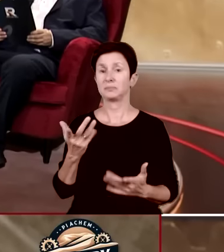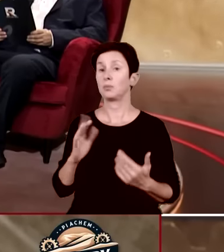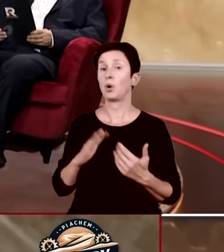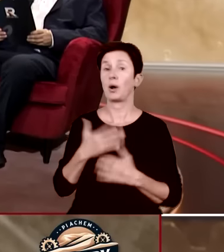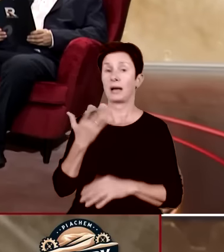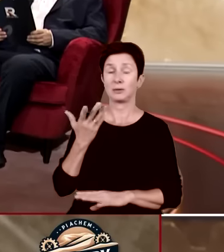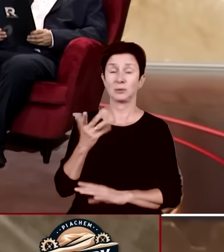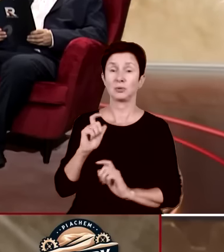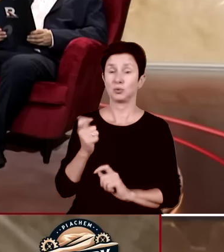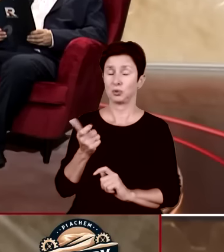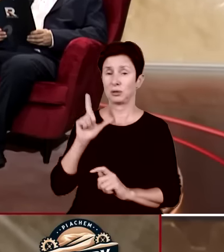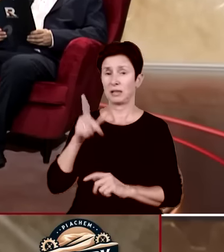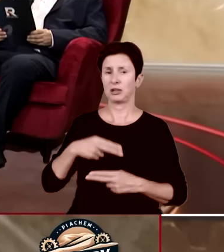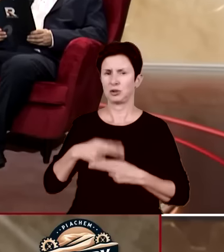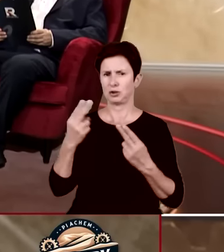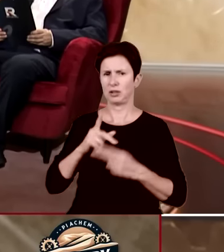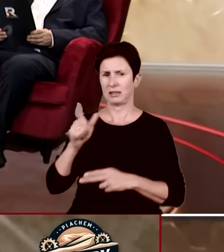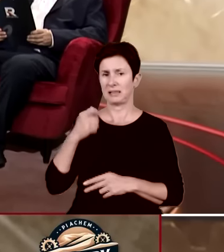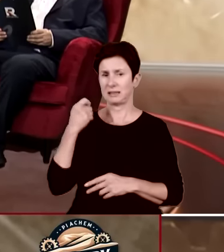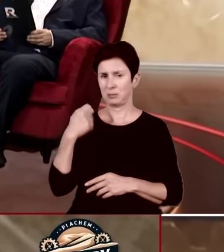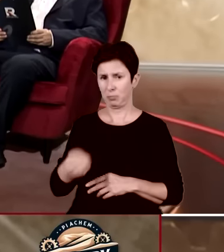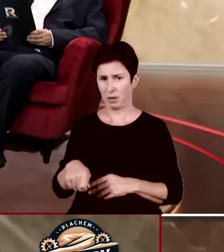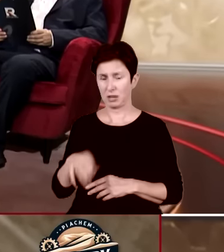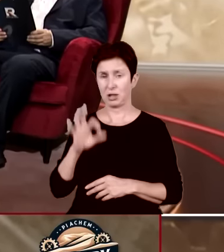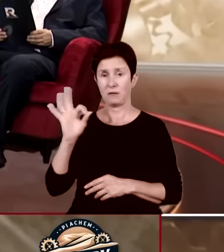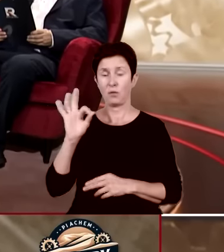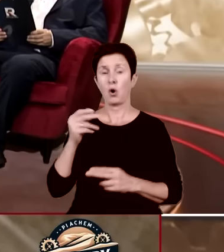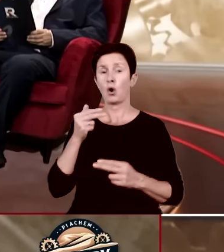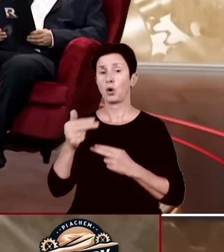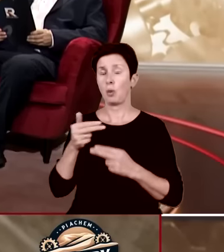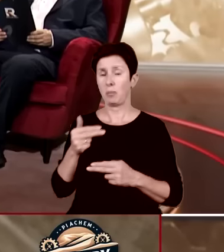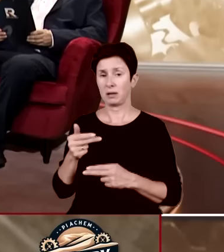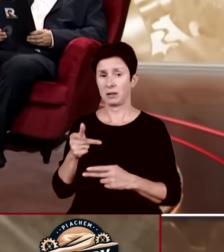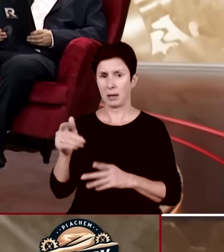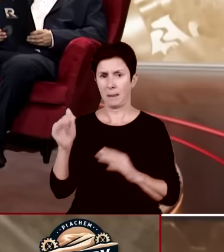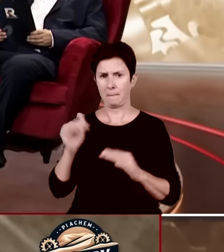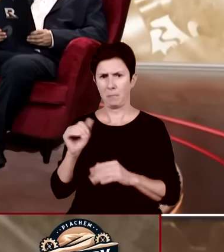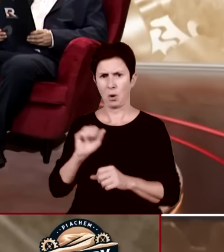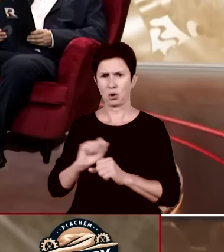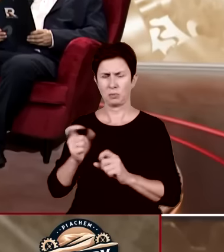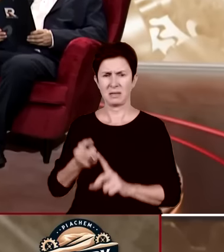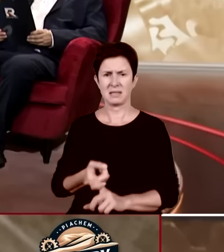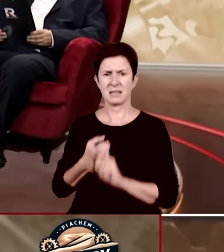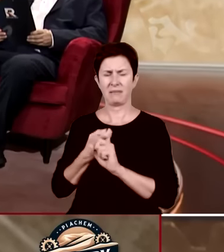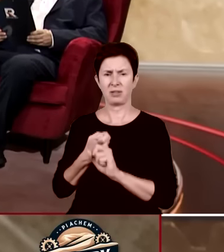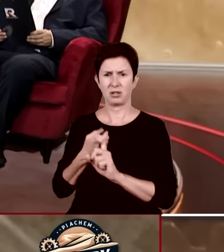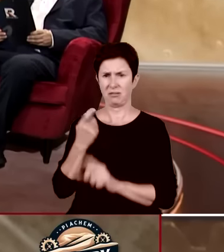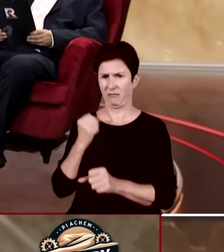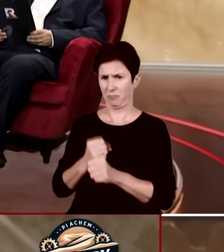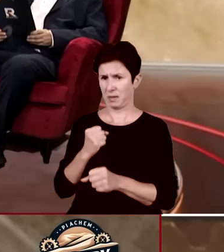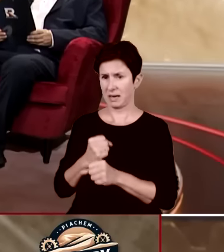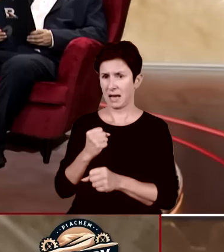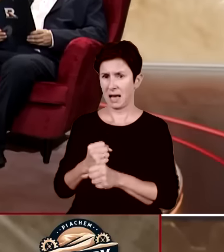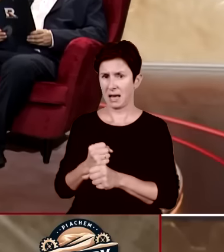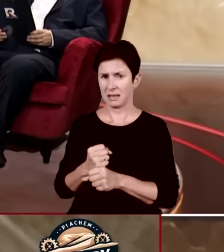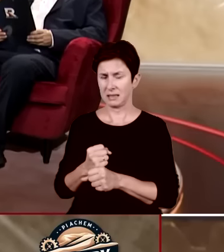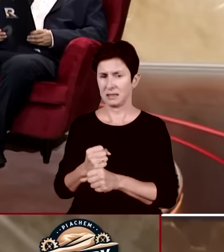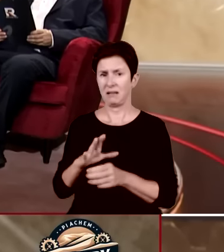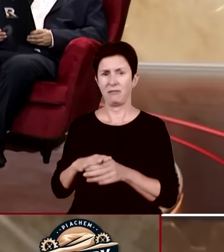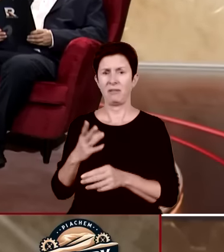nawet dziennikarz sportowy za swój komentarz może zostać zawieszony w pracy w nielegalnej